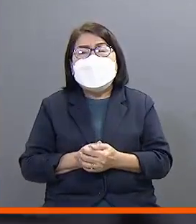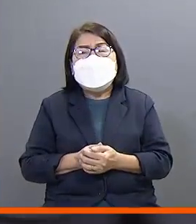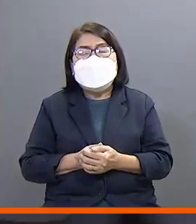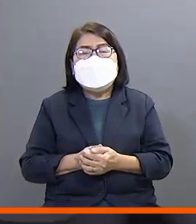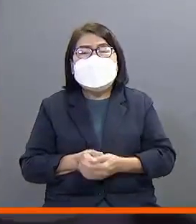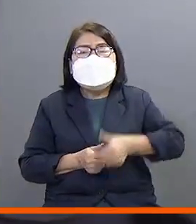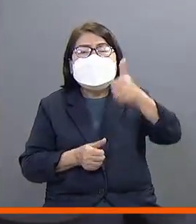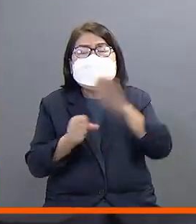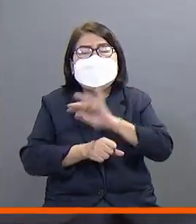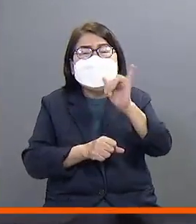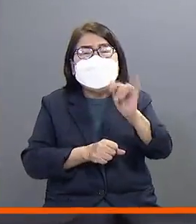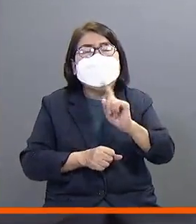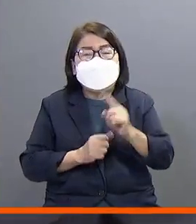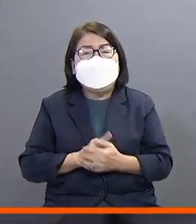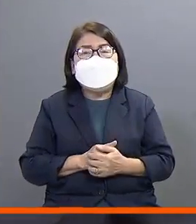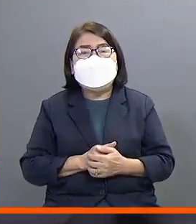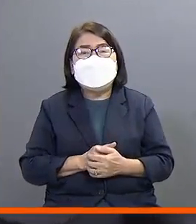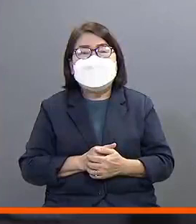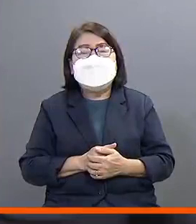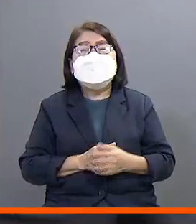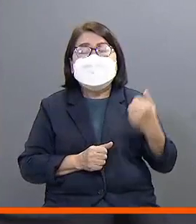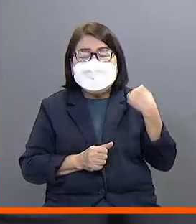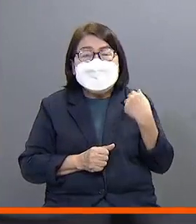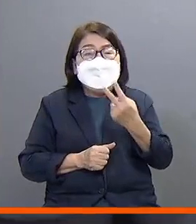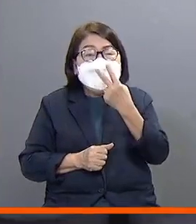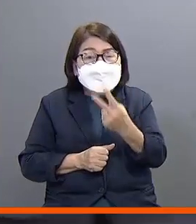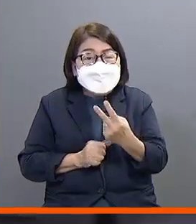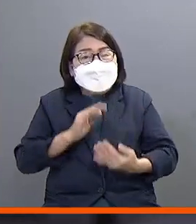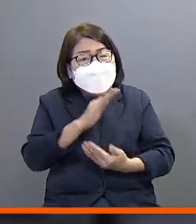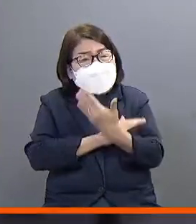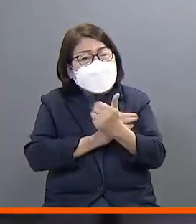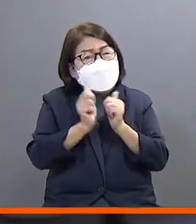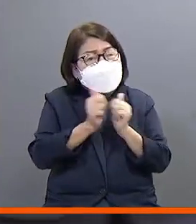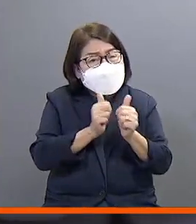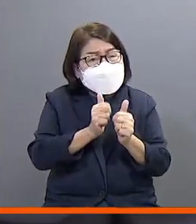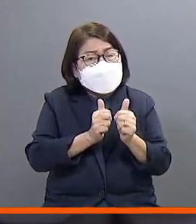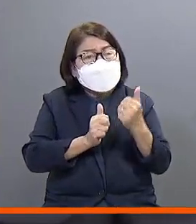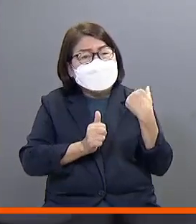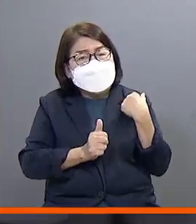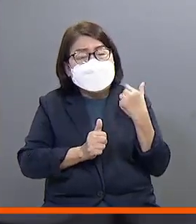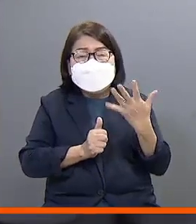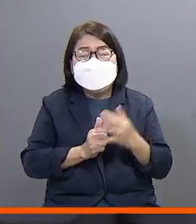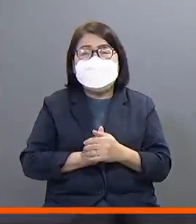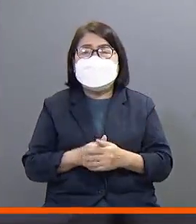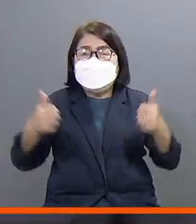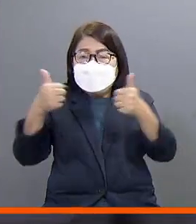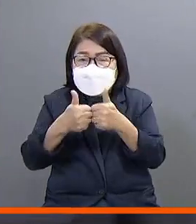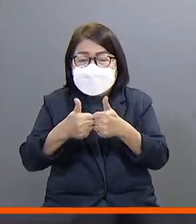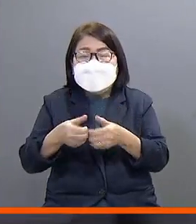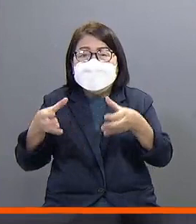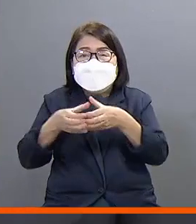ได้เห็นนะทีมนะหรือได้มีโอกาสลงสู่เวทีเพื่อแข่งขันกับทีมระดับแ